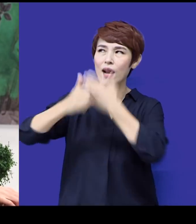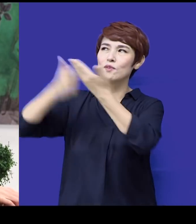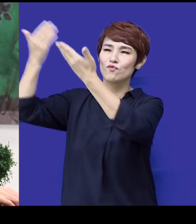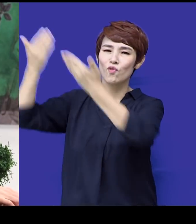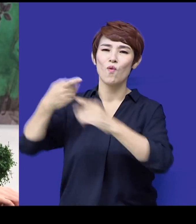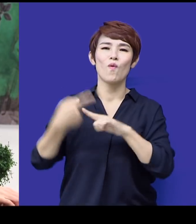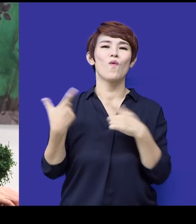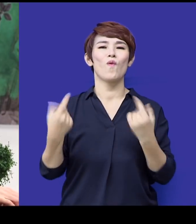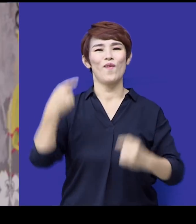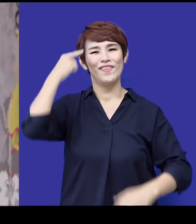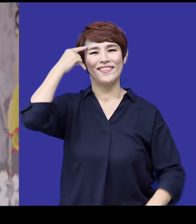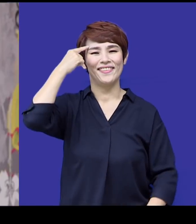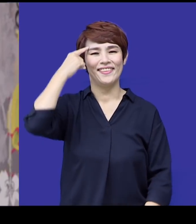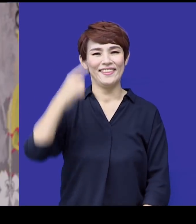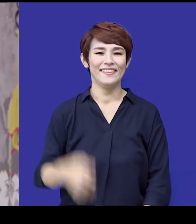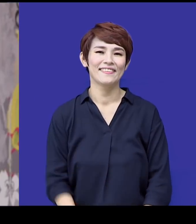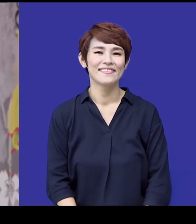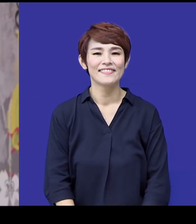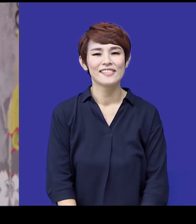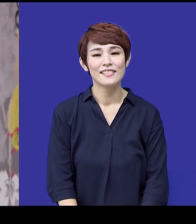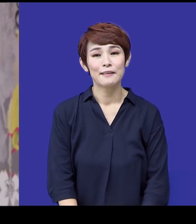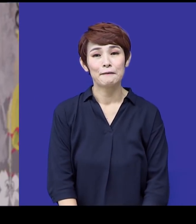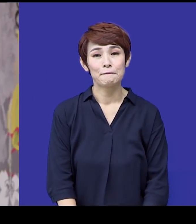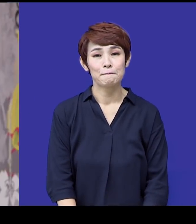왜 그런 생각이 들었냐면은